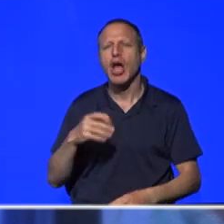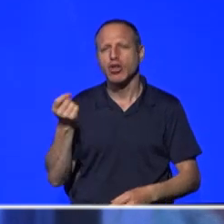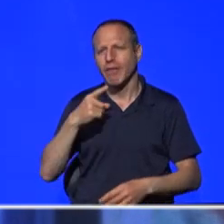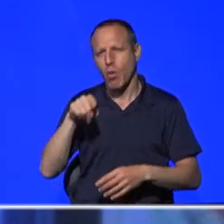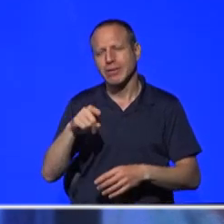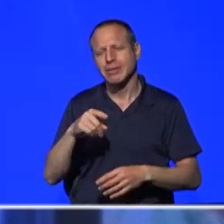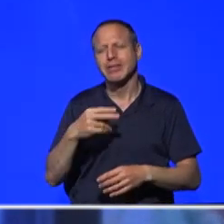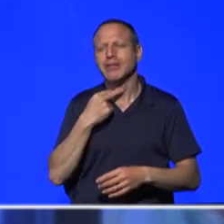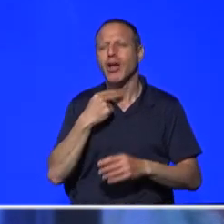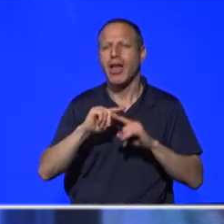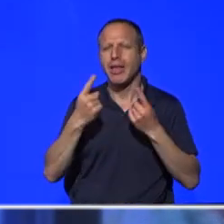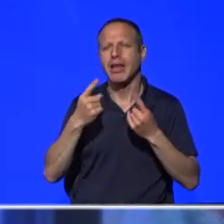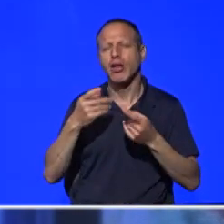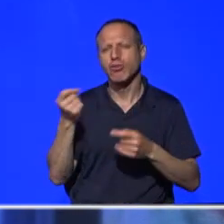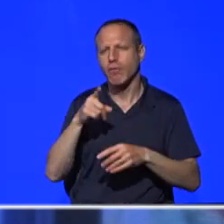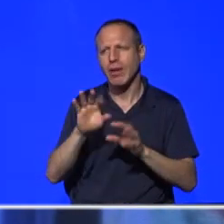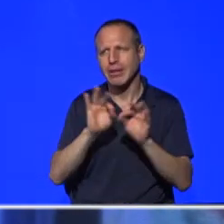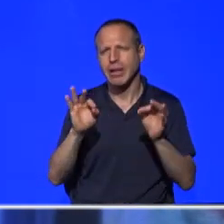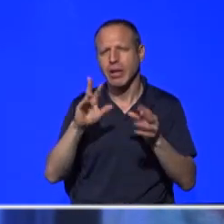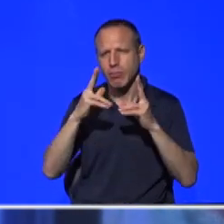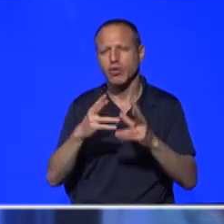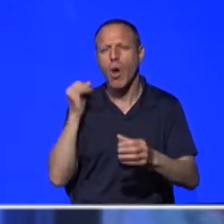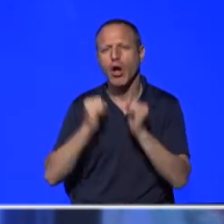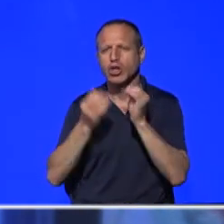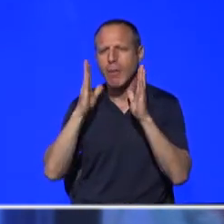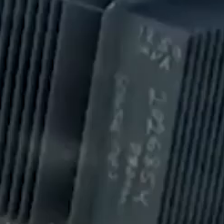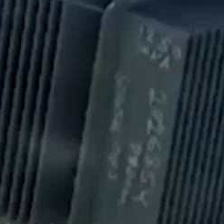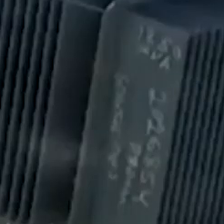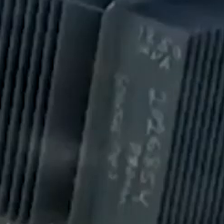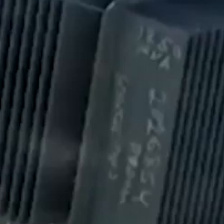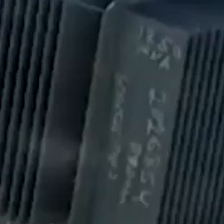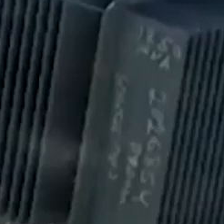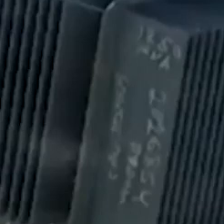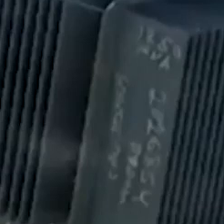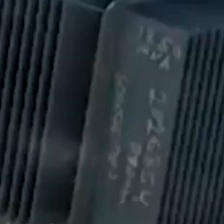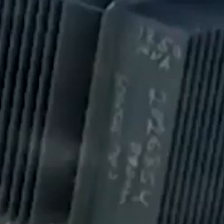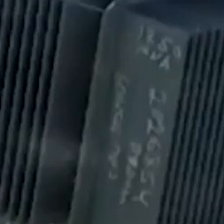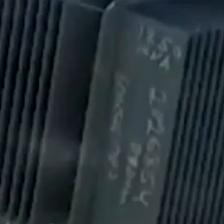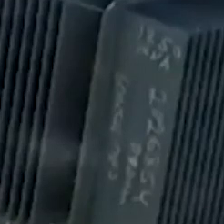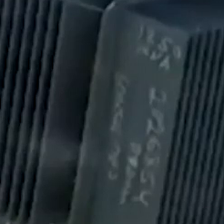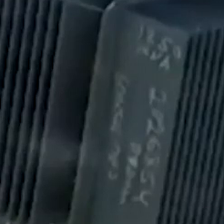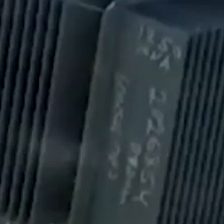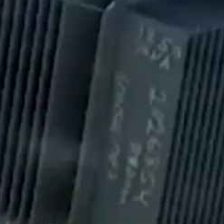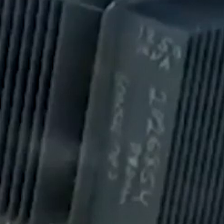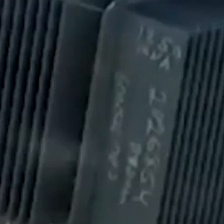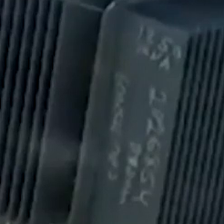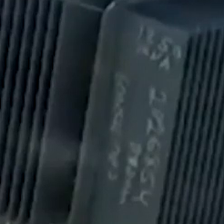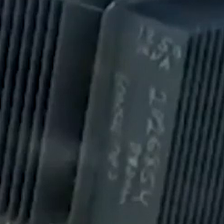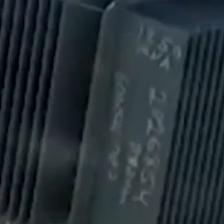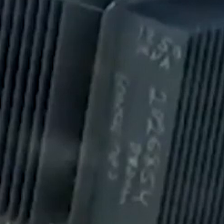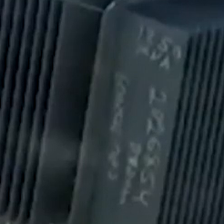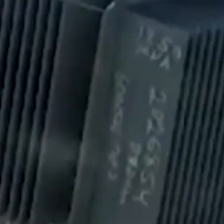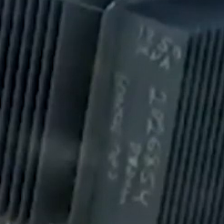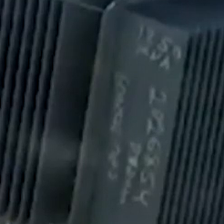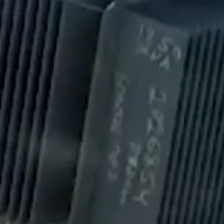נימה אחרת לגמרי, השבוע הזה התחיל בצורה קשה מאוד, פיגוע קטלני בצומת תפוח, פיגוע ירי של מחבלים